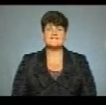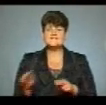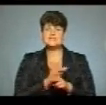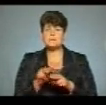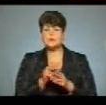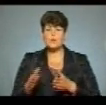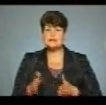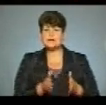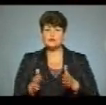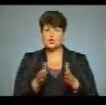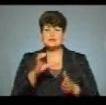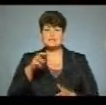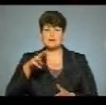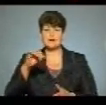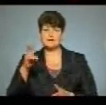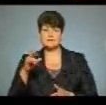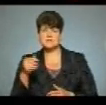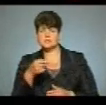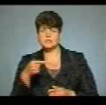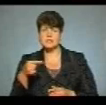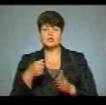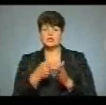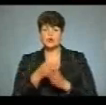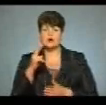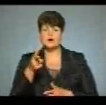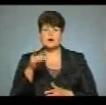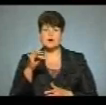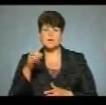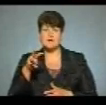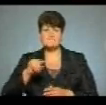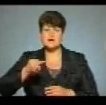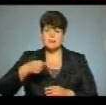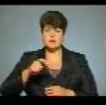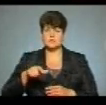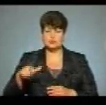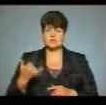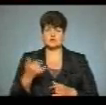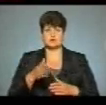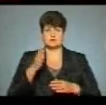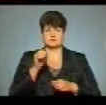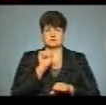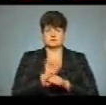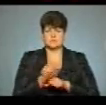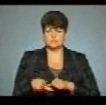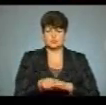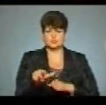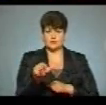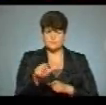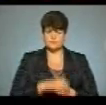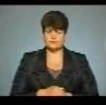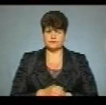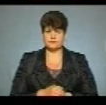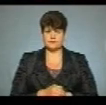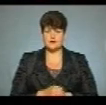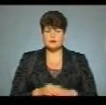Відремонтувати дорогу від Смаківців до Гримайлова вимагали люди, які сьогодні перекривали трасу Тернопіль-Скала-Джванець. Стан цієї дороги нас просто